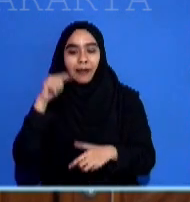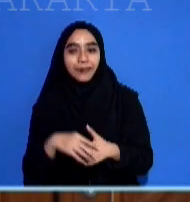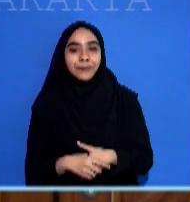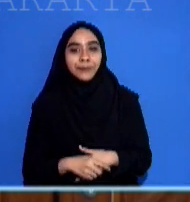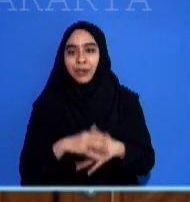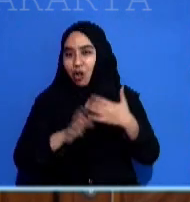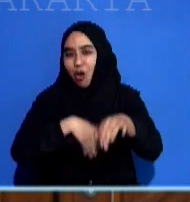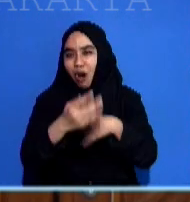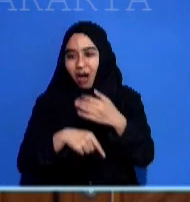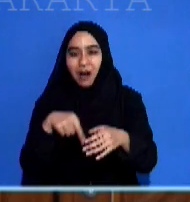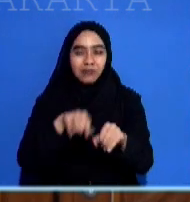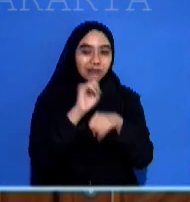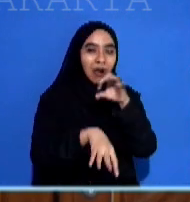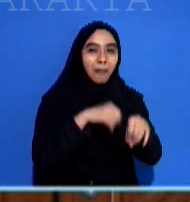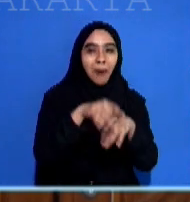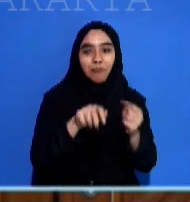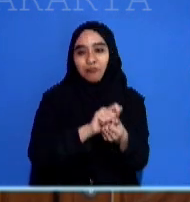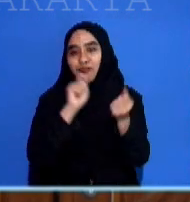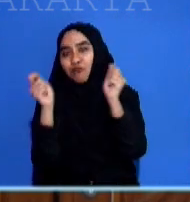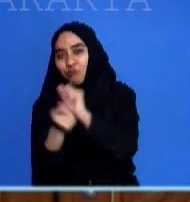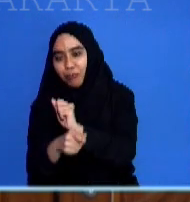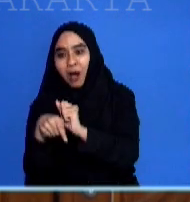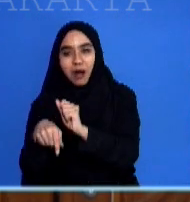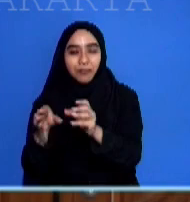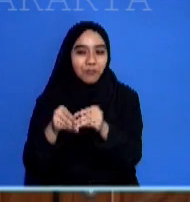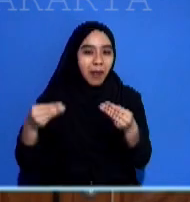ngolah residwuh Dados bahan konstruksi